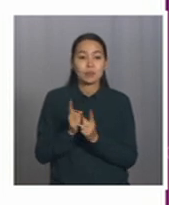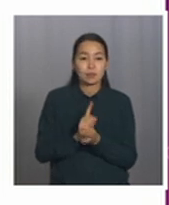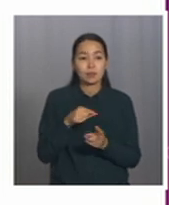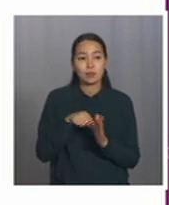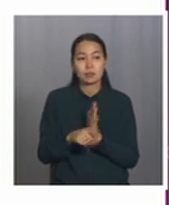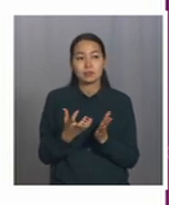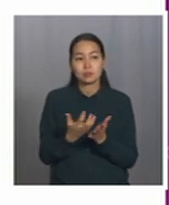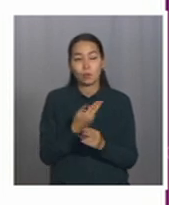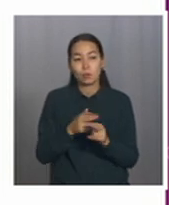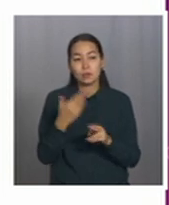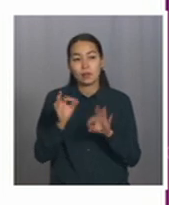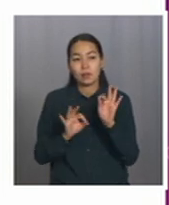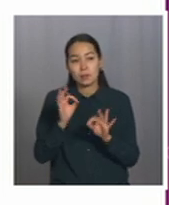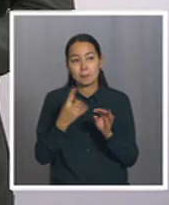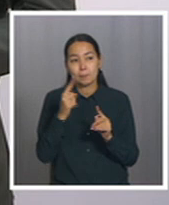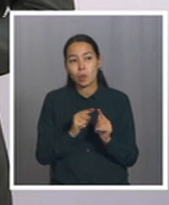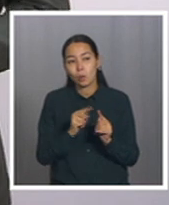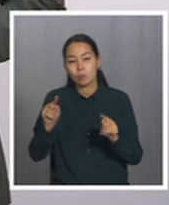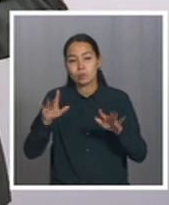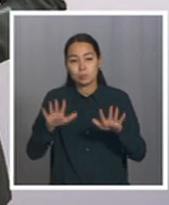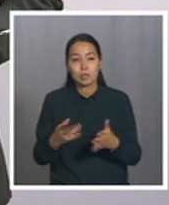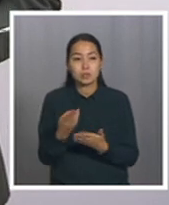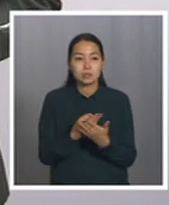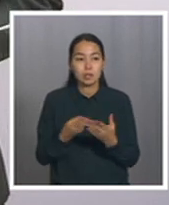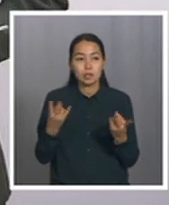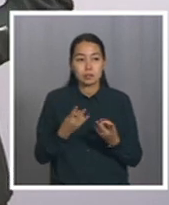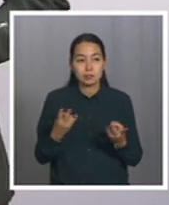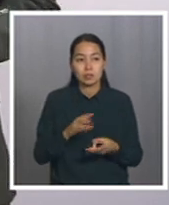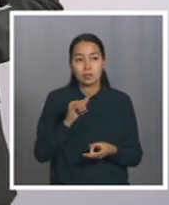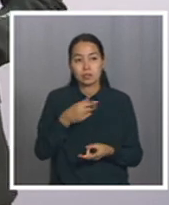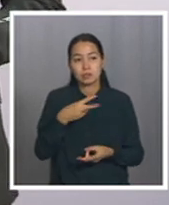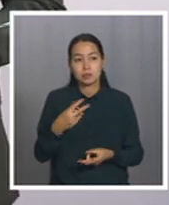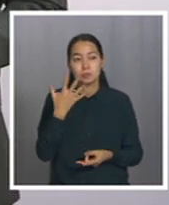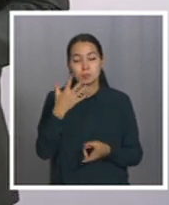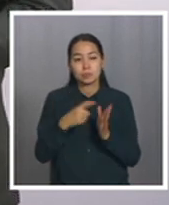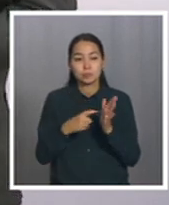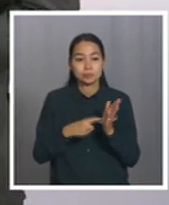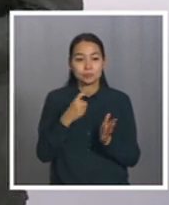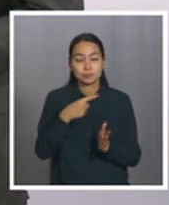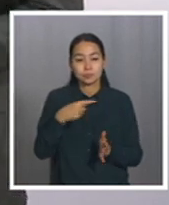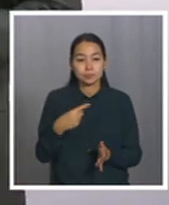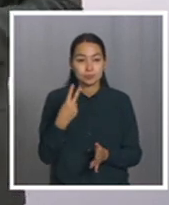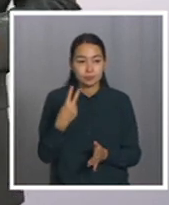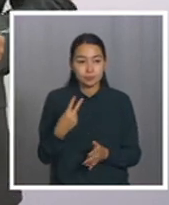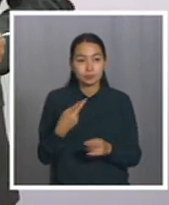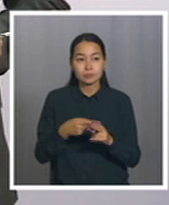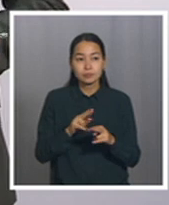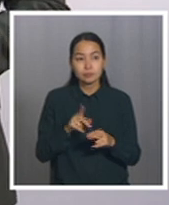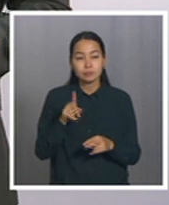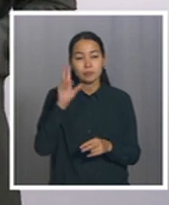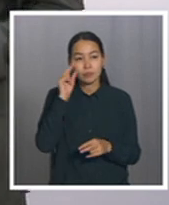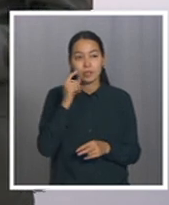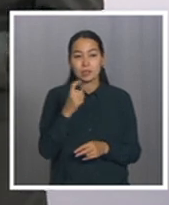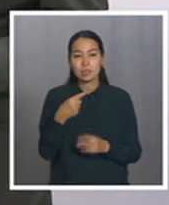бір координаттық жазықта салыңыз. Y тең болады бізде 5 бөлінген x азайтылған 2. Мұндағы x-тің мәні 2-ге тең